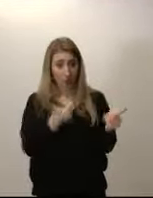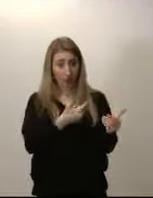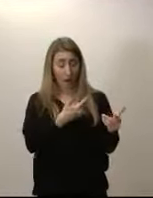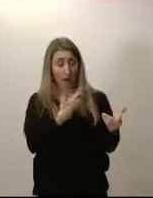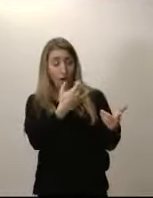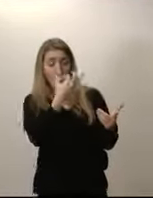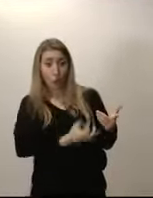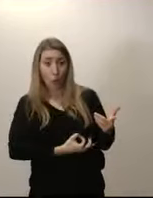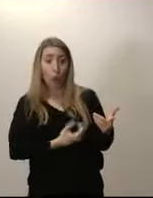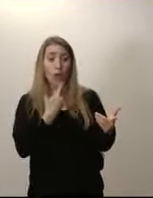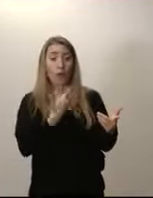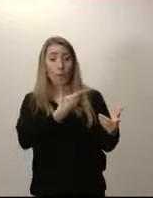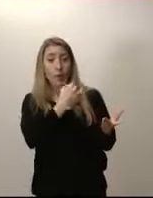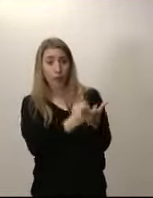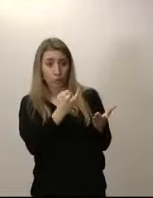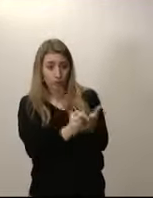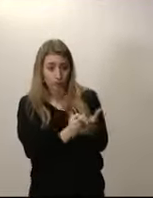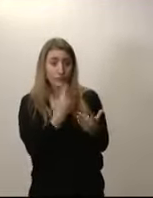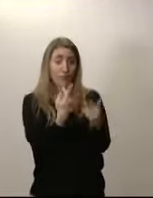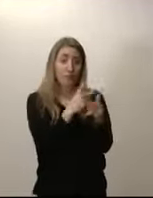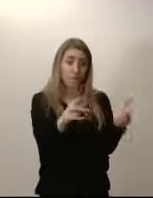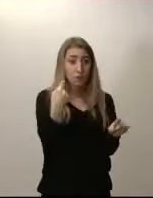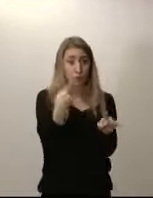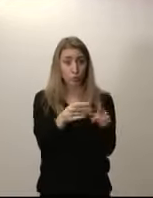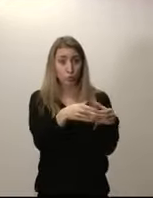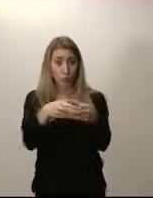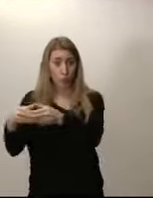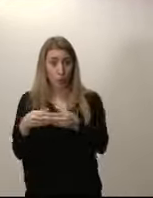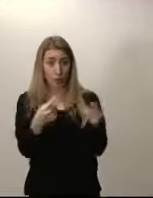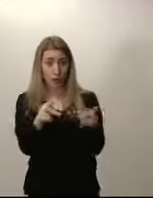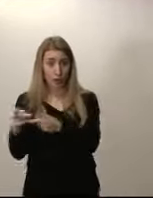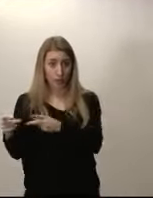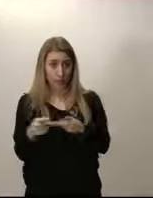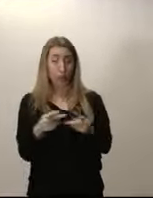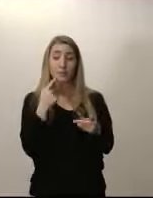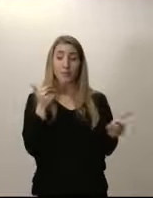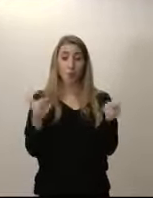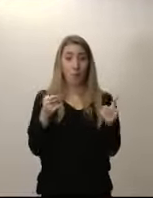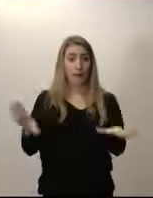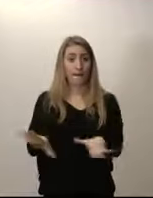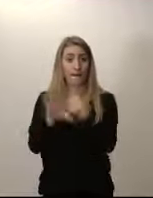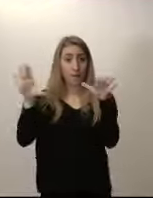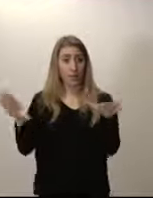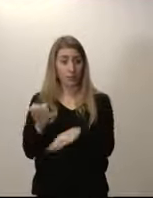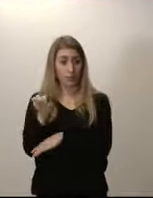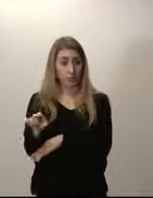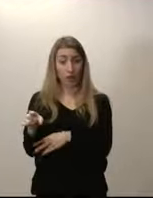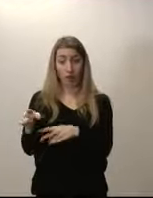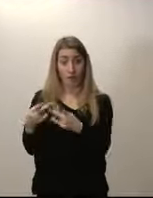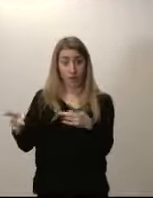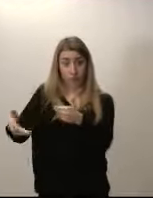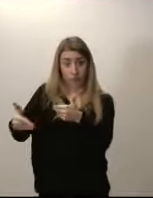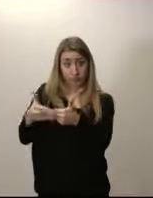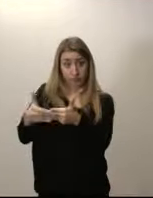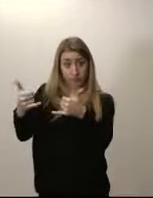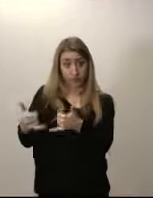blocs communaux, c'est-à-dire ville plus communauté d'agglomération. Si on regarde Épinal, qui est vraiment une ville jumelle par rapport à